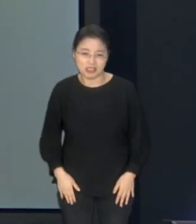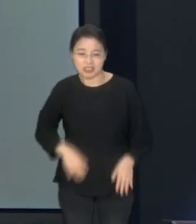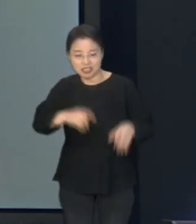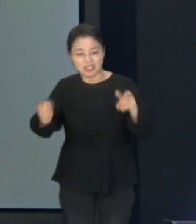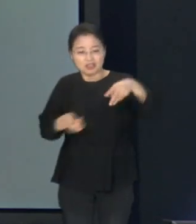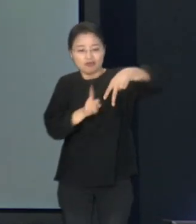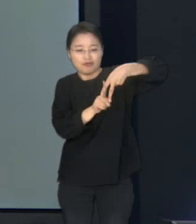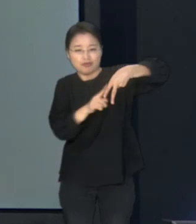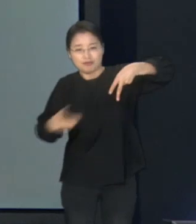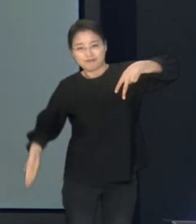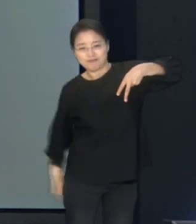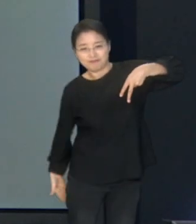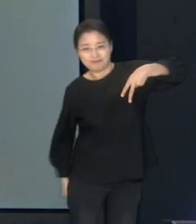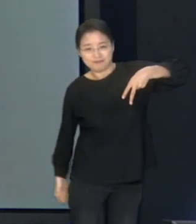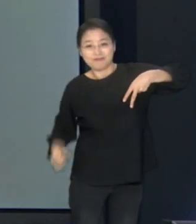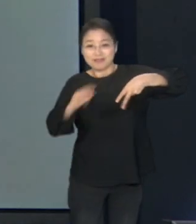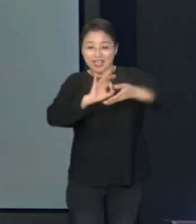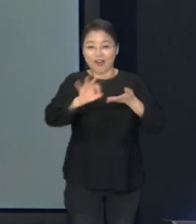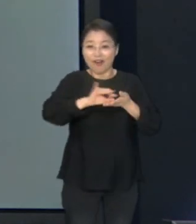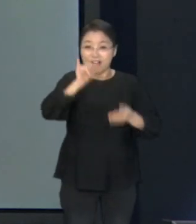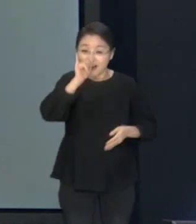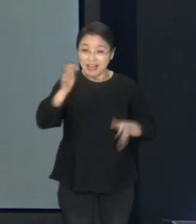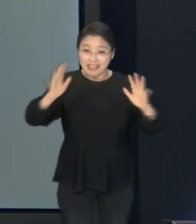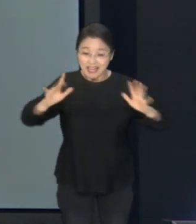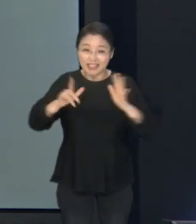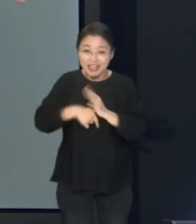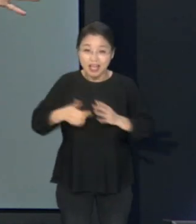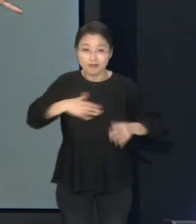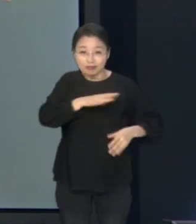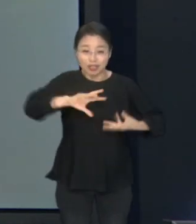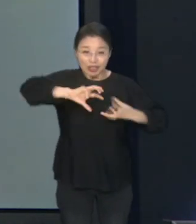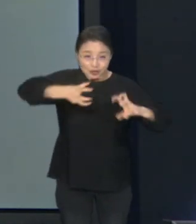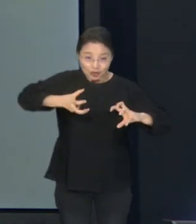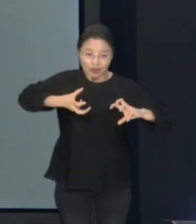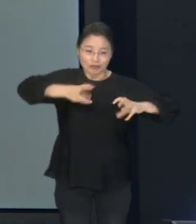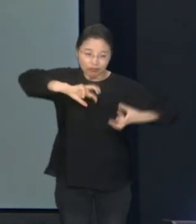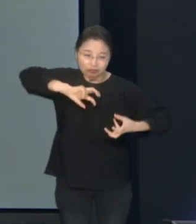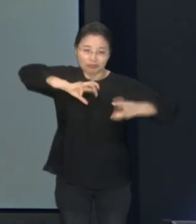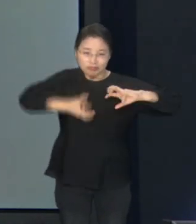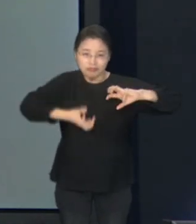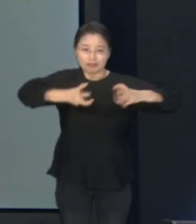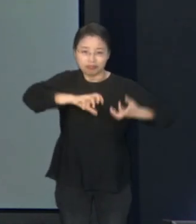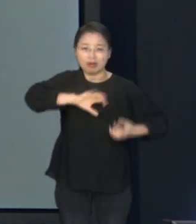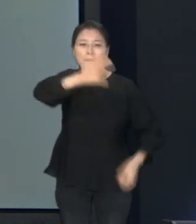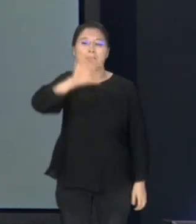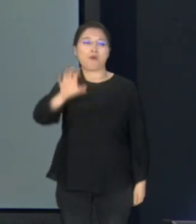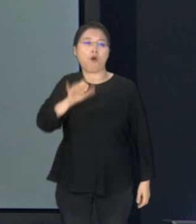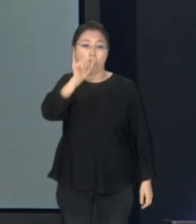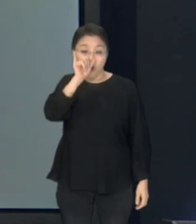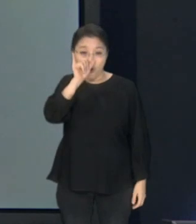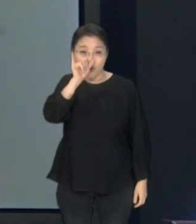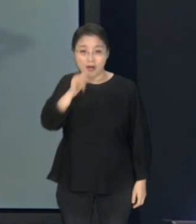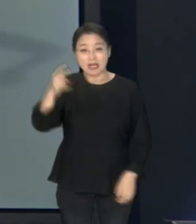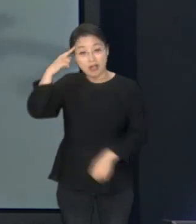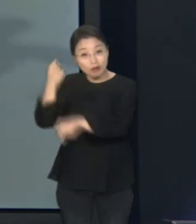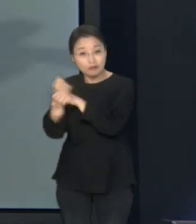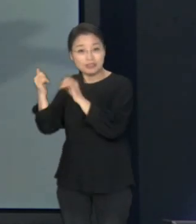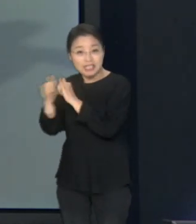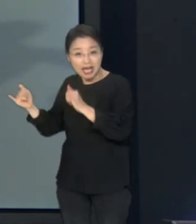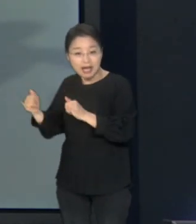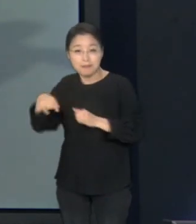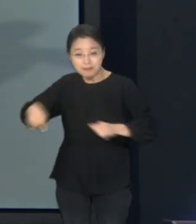뒤쪽, 햄스트링이죠. 달릴 때 우리의 근육은 수축과 이완을 반복하는데요. 연구진은